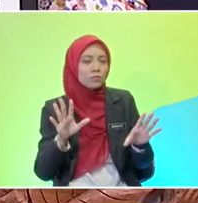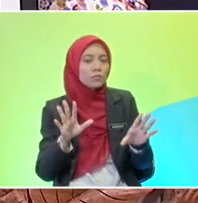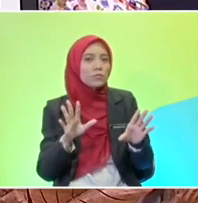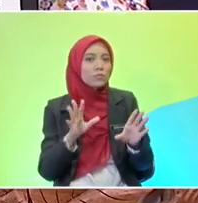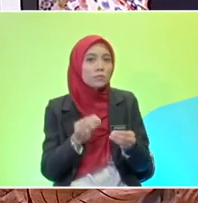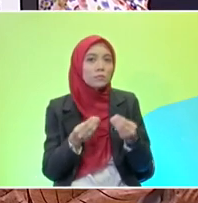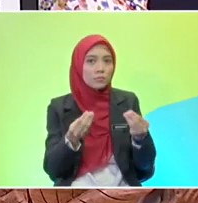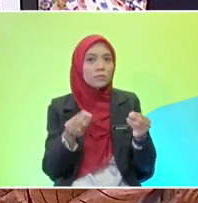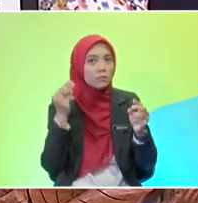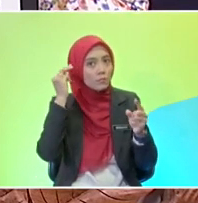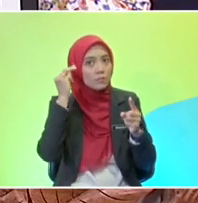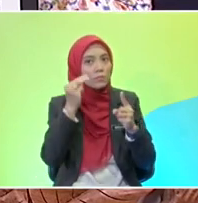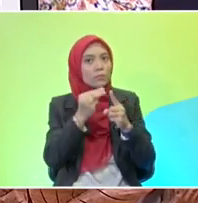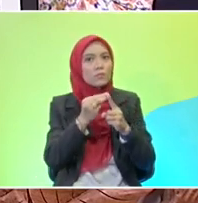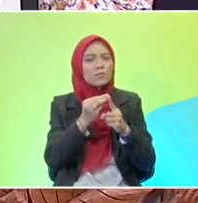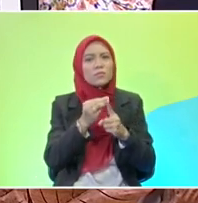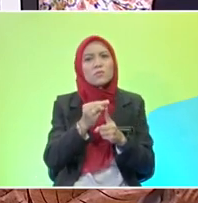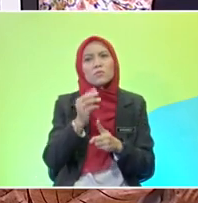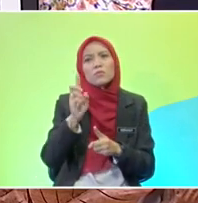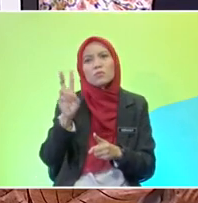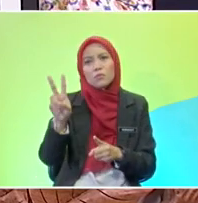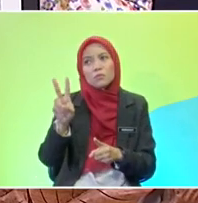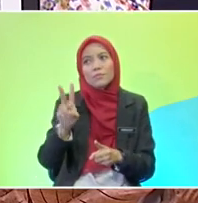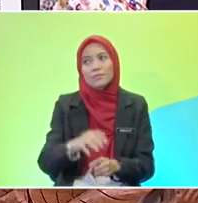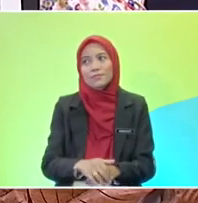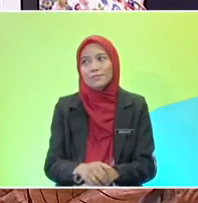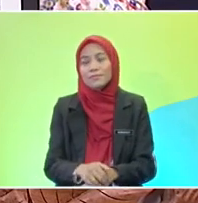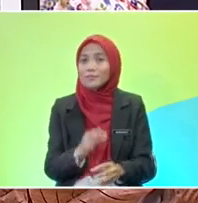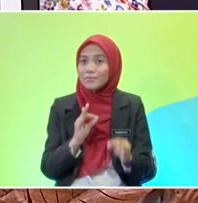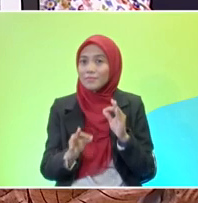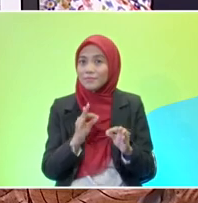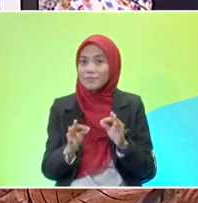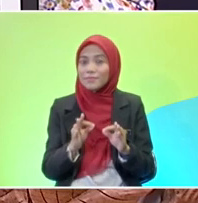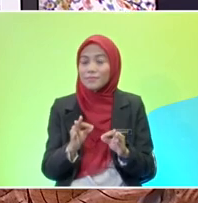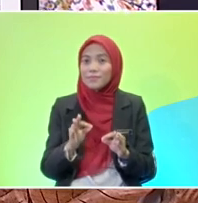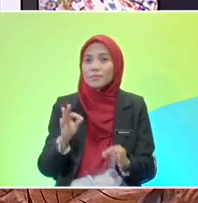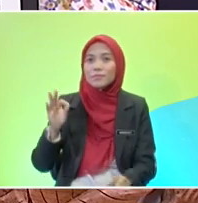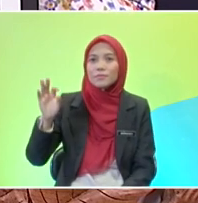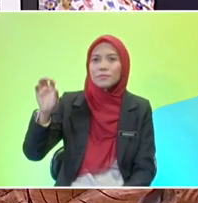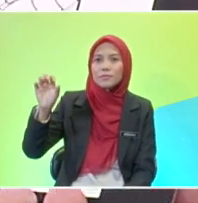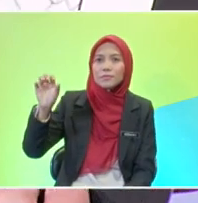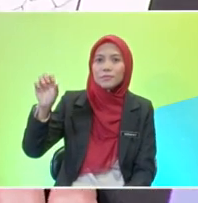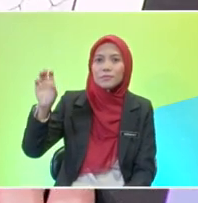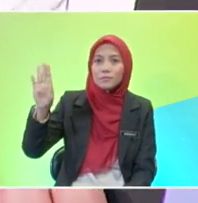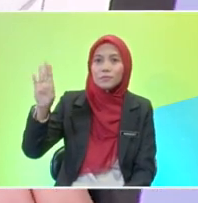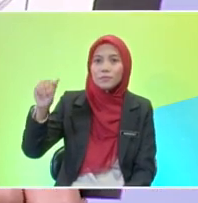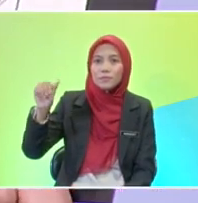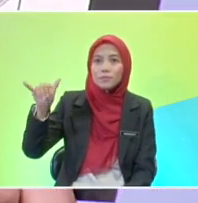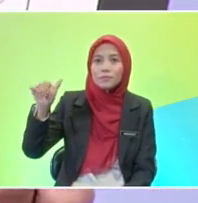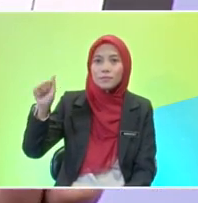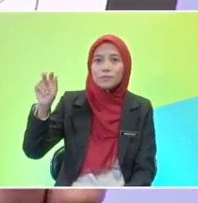oke yang seterusnya kita tengok dari segi shading dari segi pengolahan bayangan pada